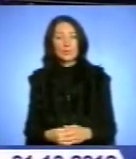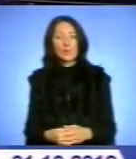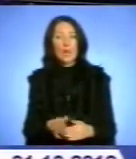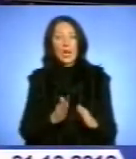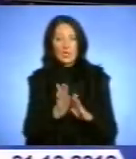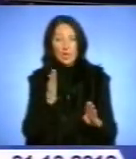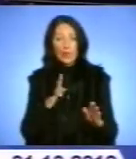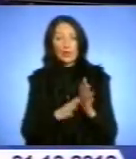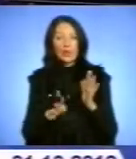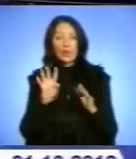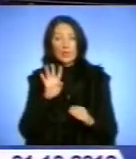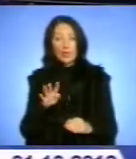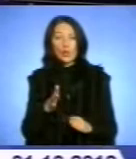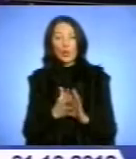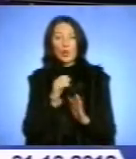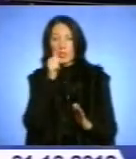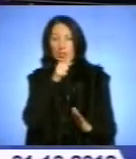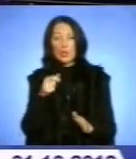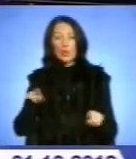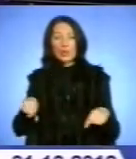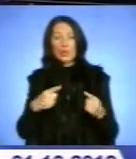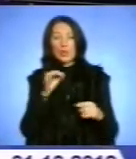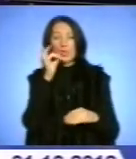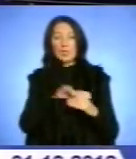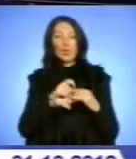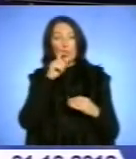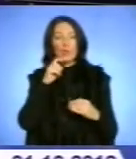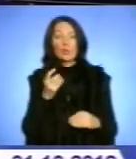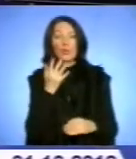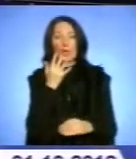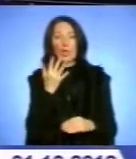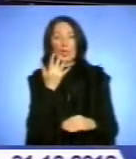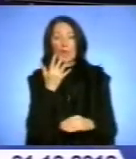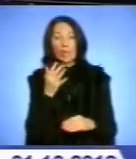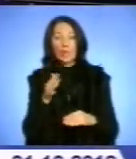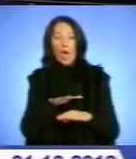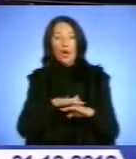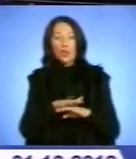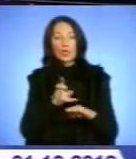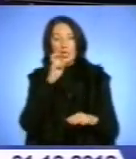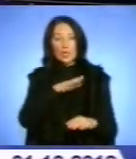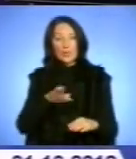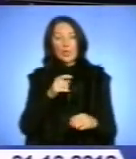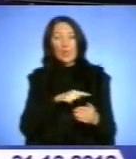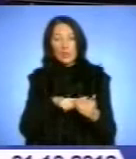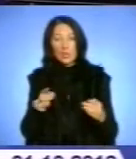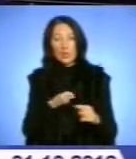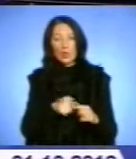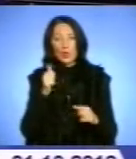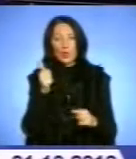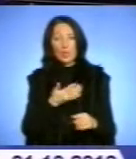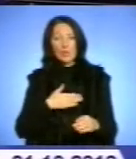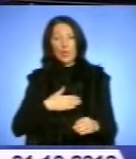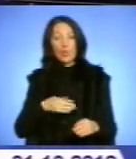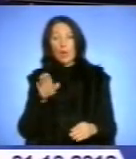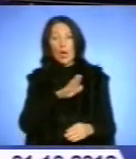Чергову 94-ту річницю створення Західноукраїнської Народної Республіки відзначать цього тижня в нашому краї. У четвер, 1